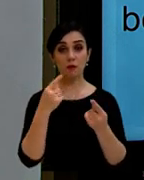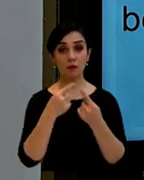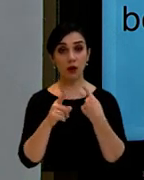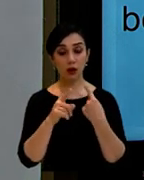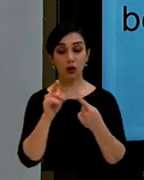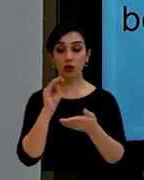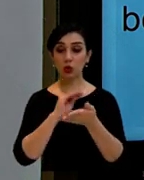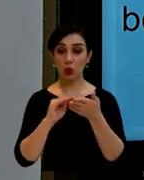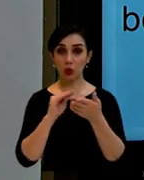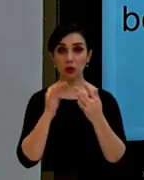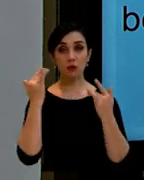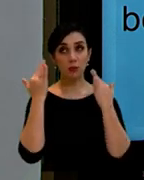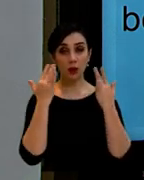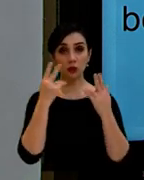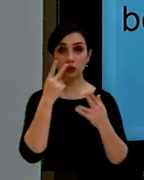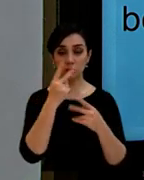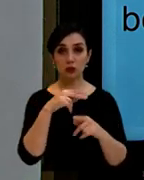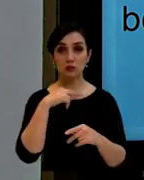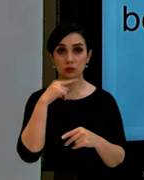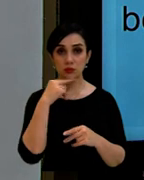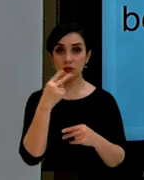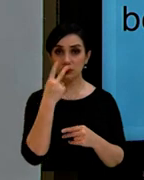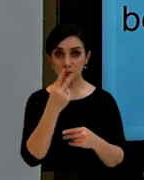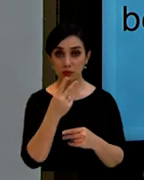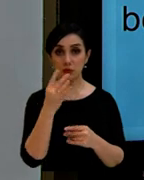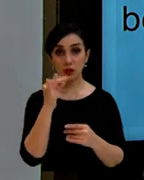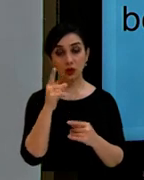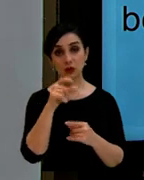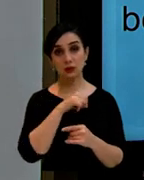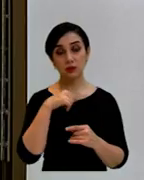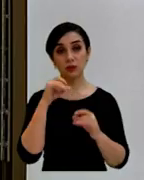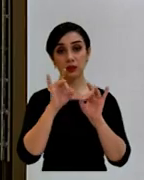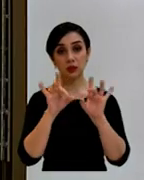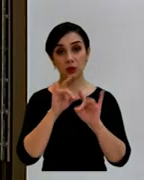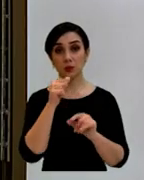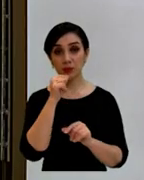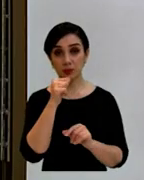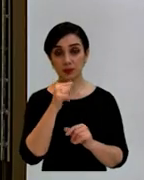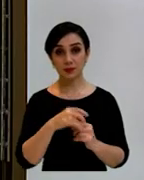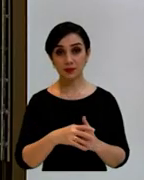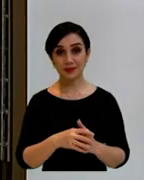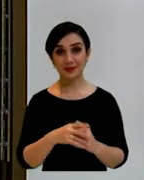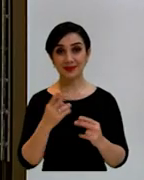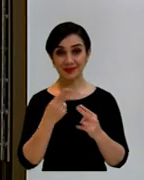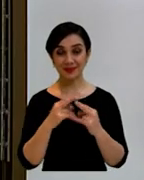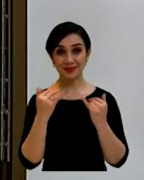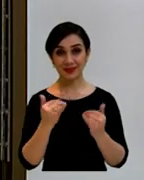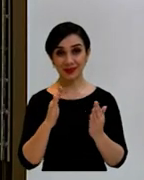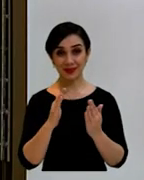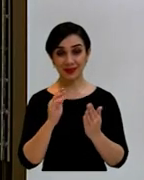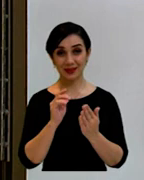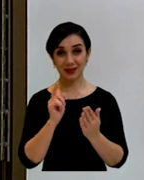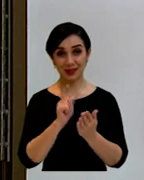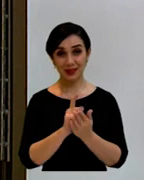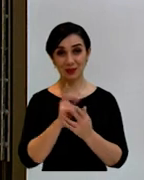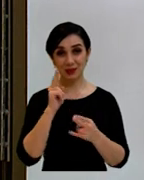yozing va ma'nolariga izoh berishga harakat qiling. Shu bilan bugungi darsimizni